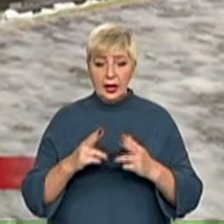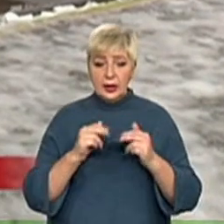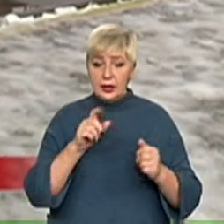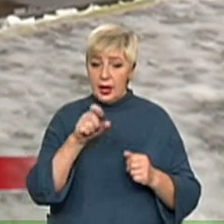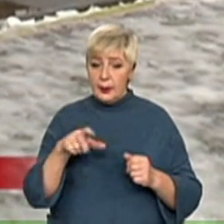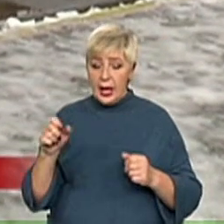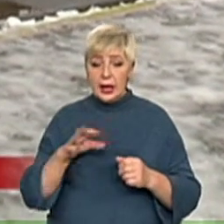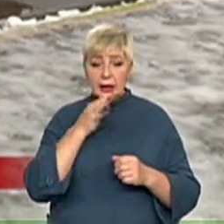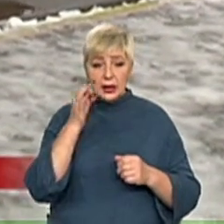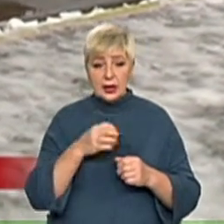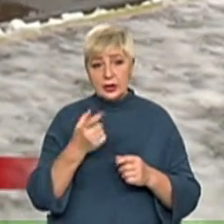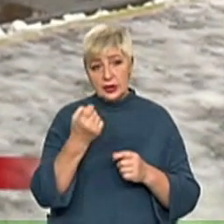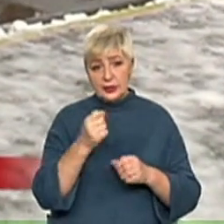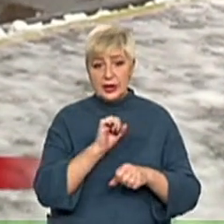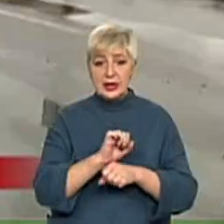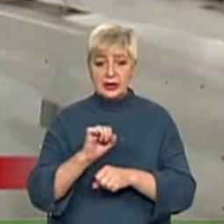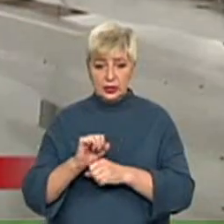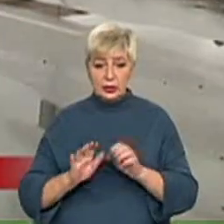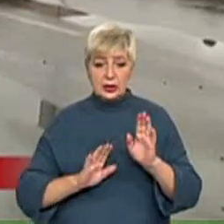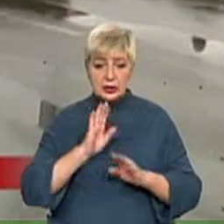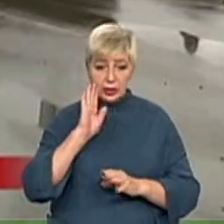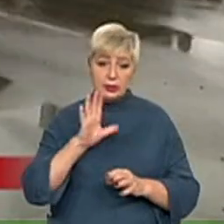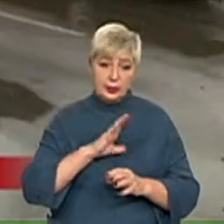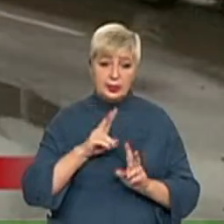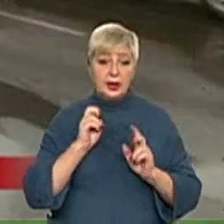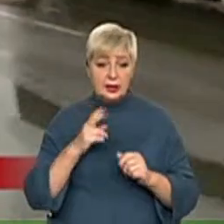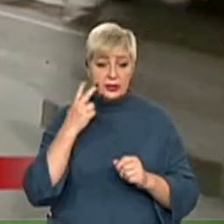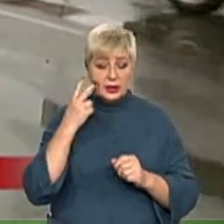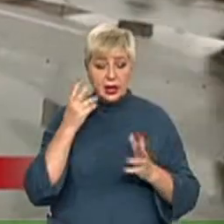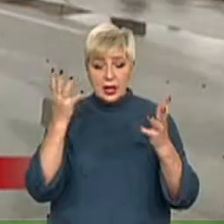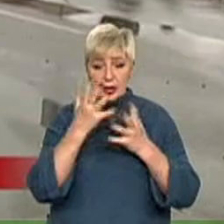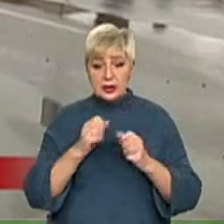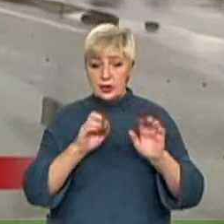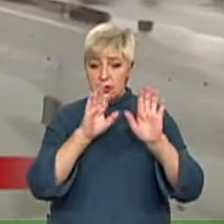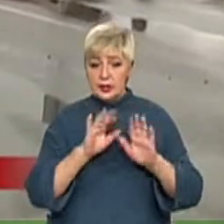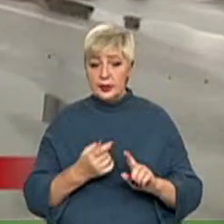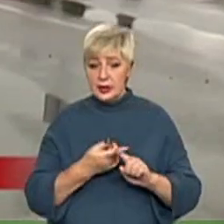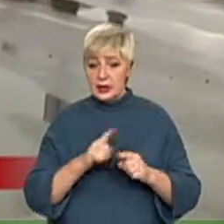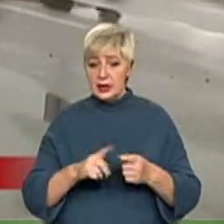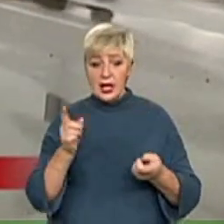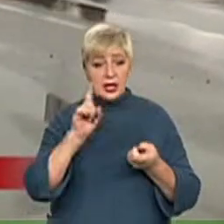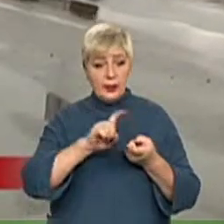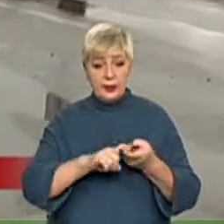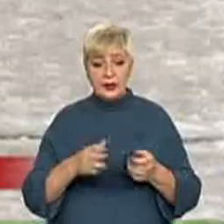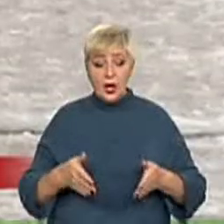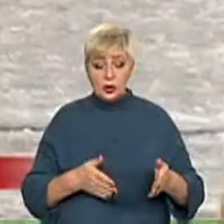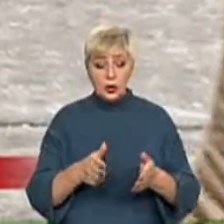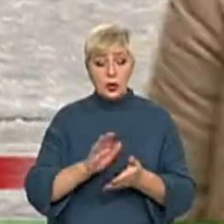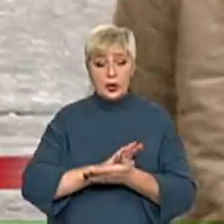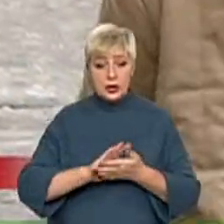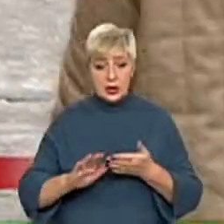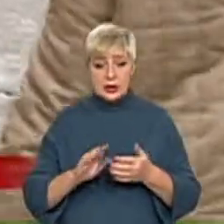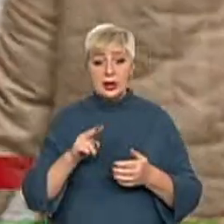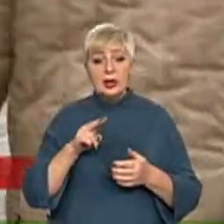Дніпряни кажуть, невеликі затори зранку були, як і звичайно. З нічним снігопадом це не пов'язують, бо дороги чисті.